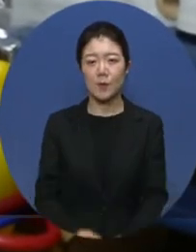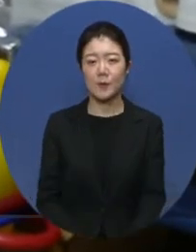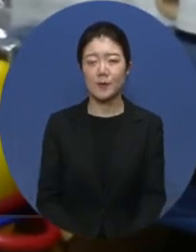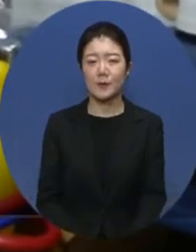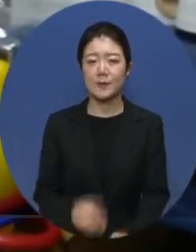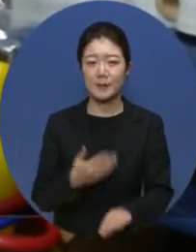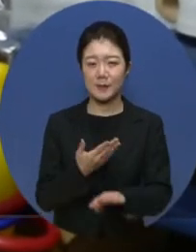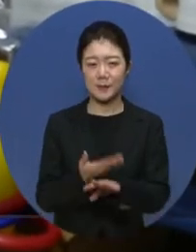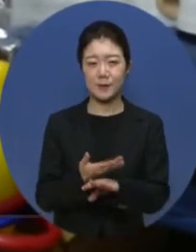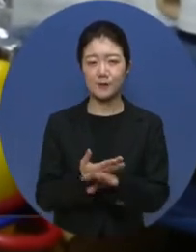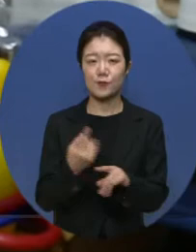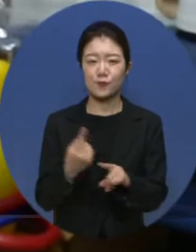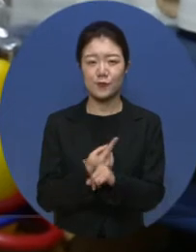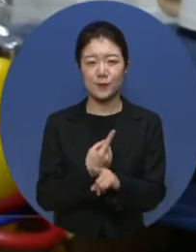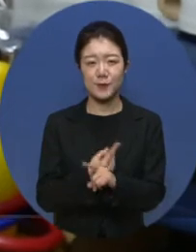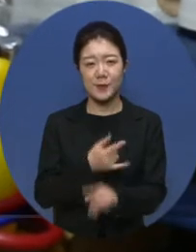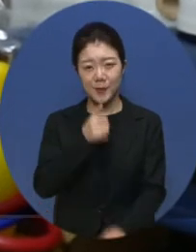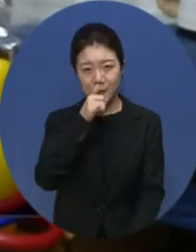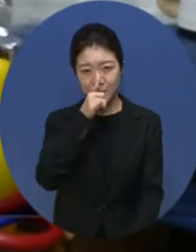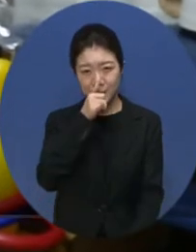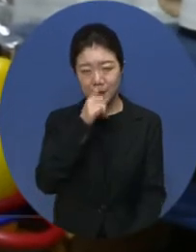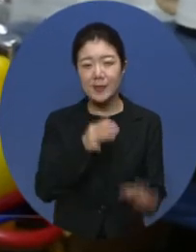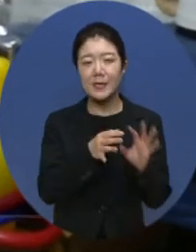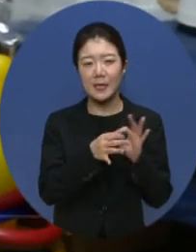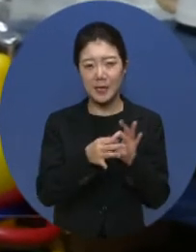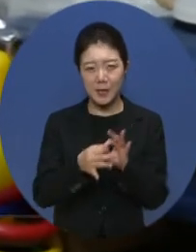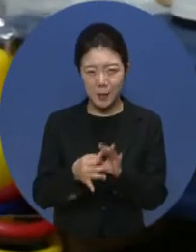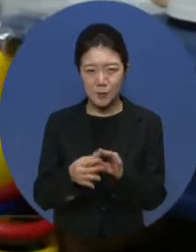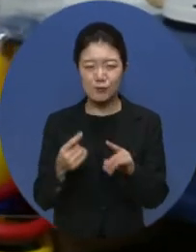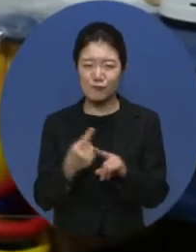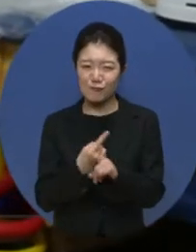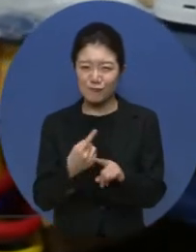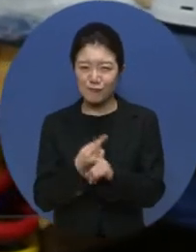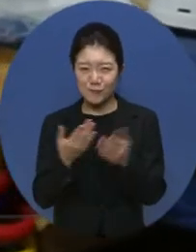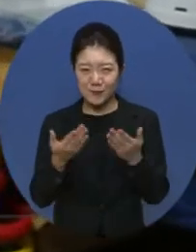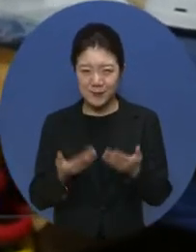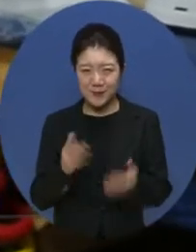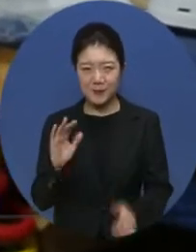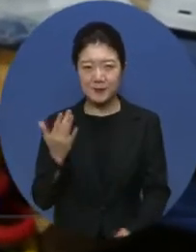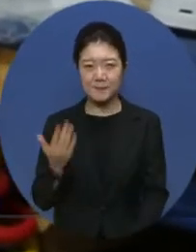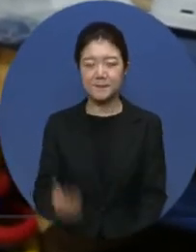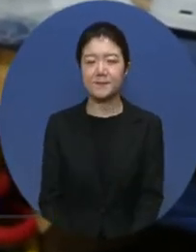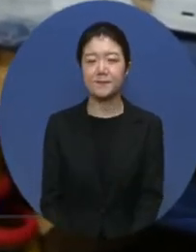어떤 뭐 다른 수정해야 되는 부분이 있는지 그런 것들을 계속 이제 피드백을 받아야죠.